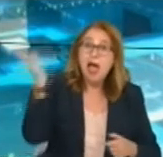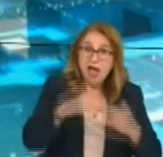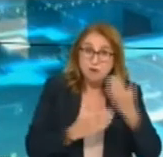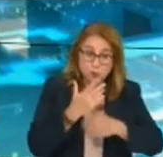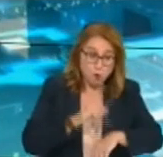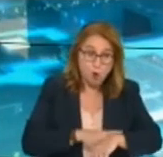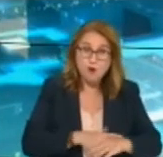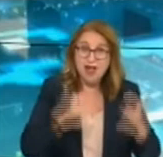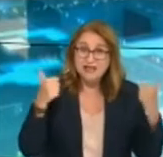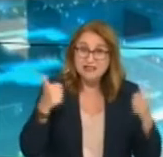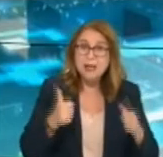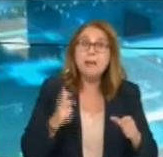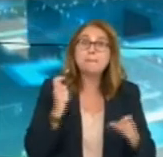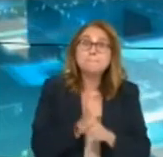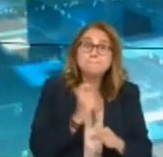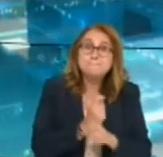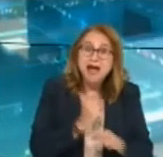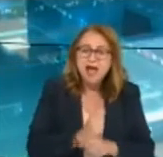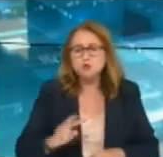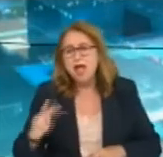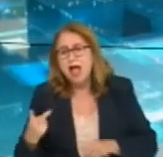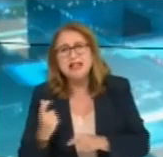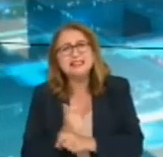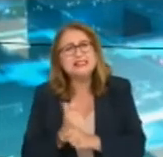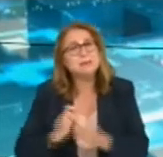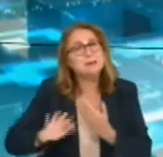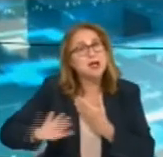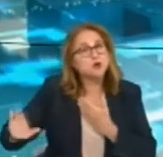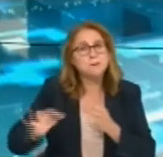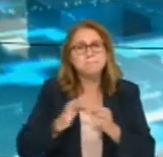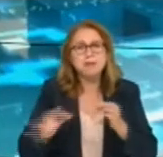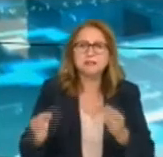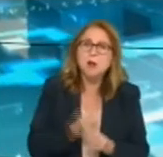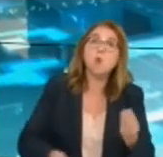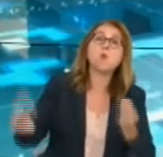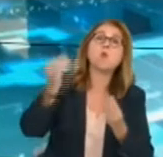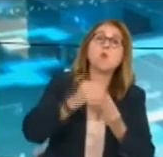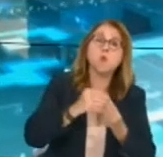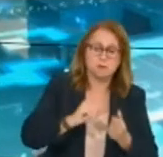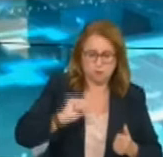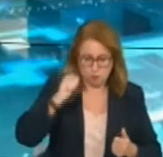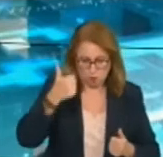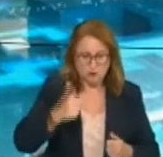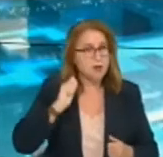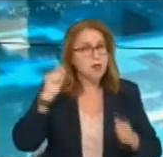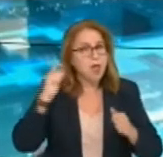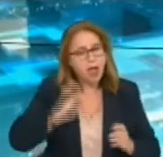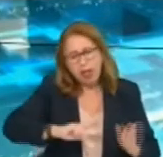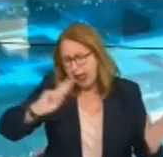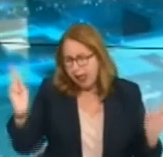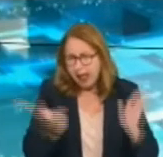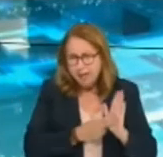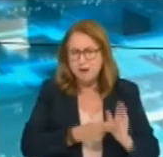6 έως και τις 24 Αυγούστου. Ήτι, αναστολή κάθε είδους εκδήλωσης, απαγόρευση κάθε